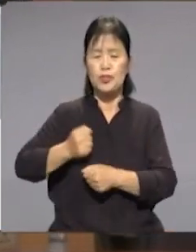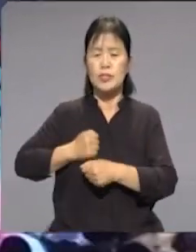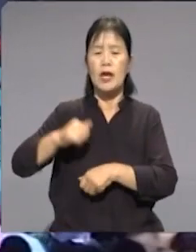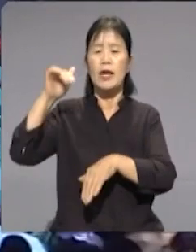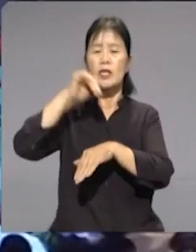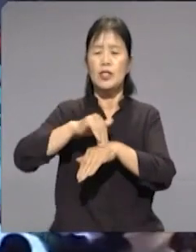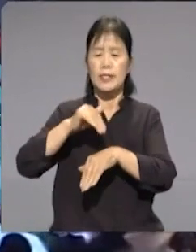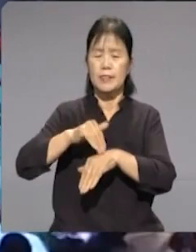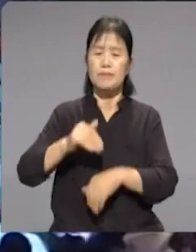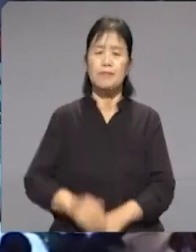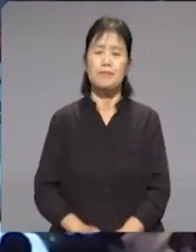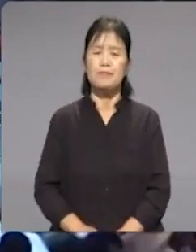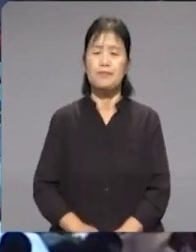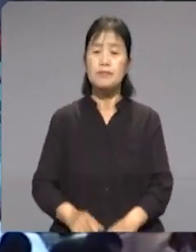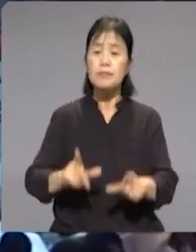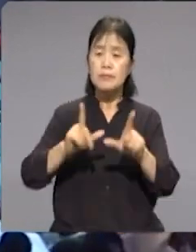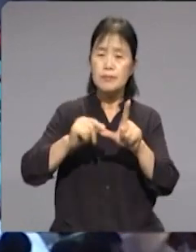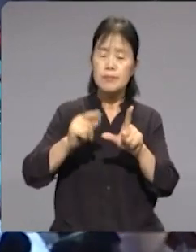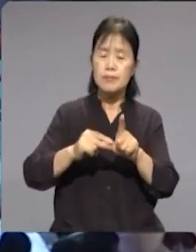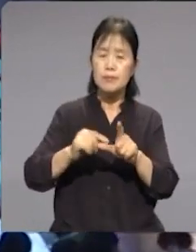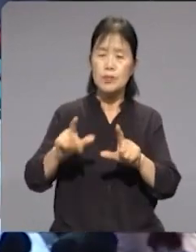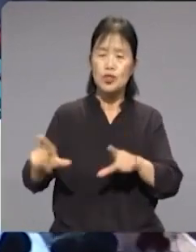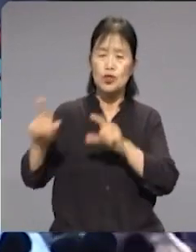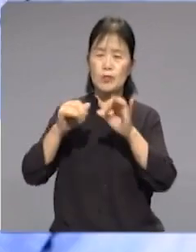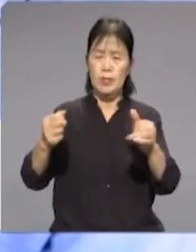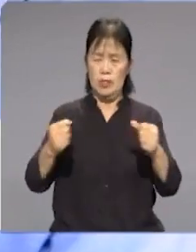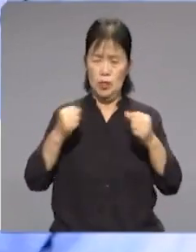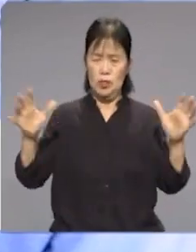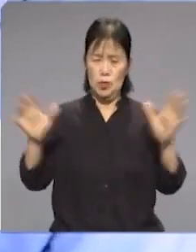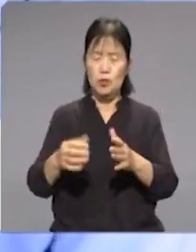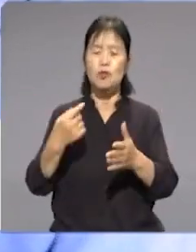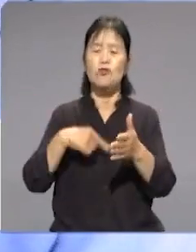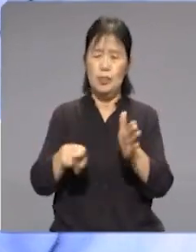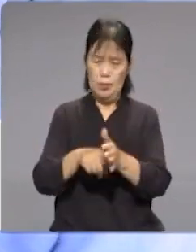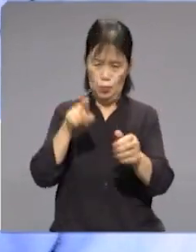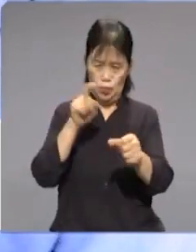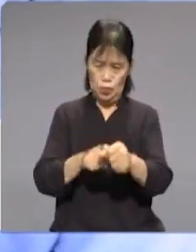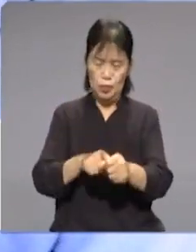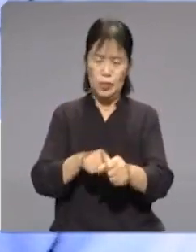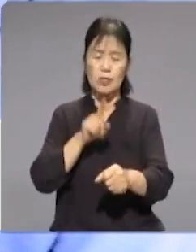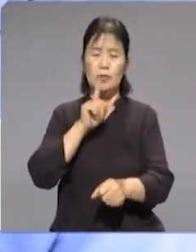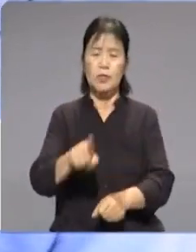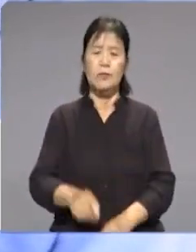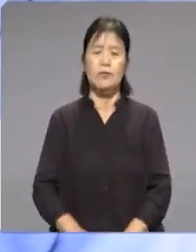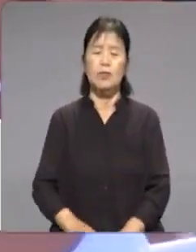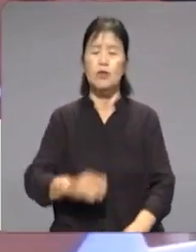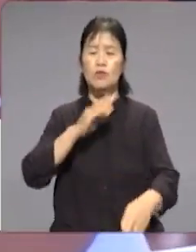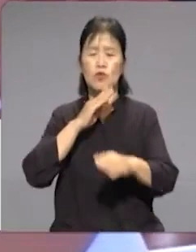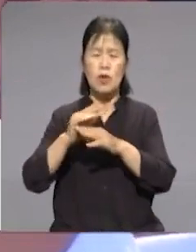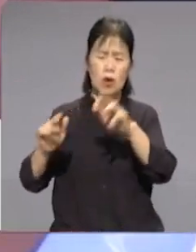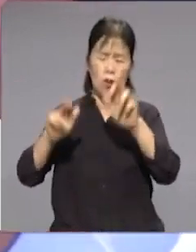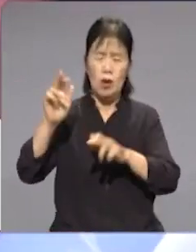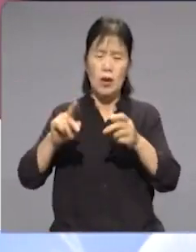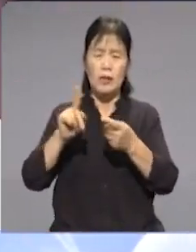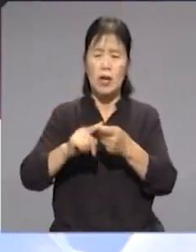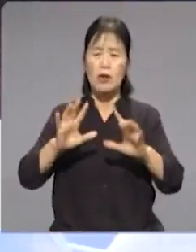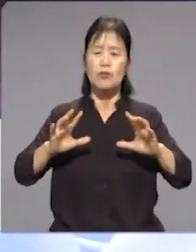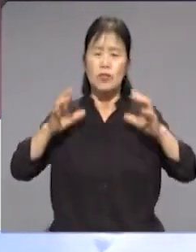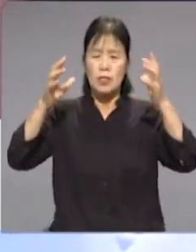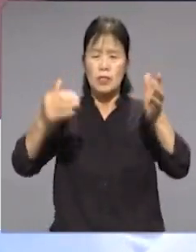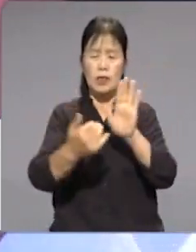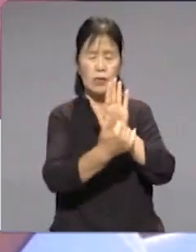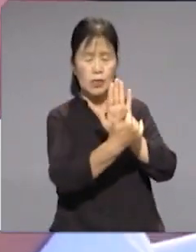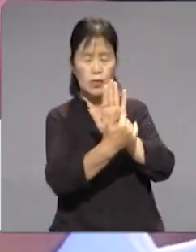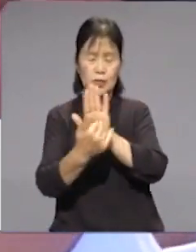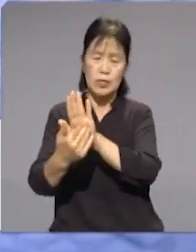연습들은 일각에선 주민 결속을 위한 차원이라는 분석입니다. 북한의 도발에 대한 국제사회의